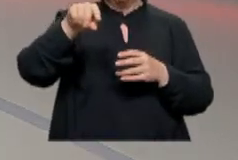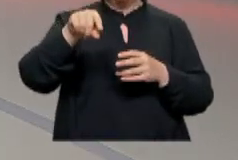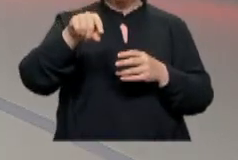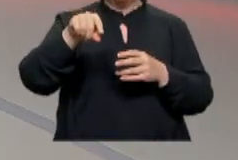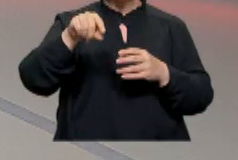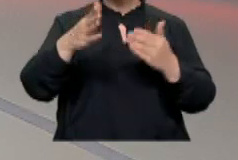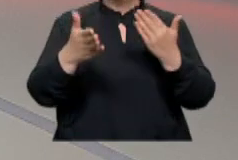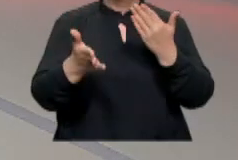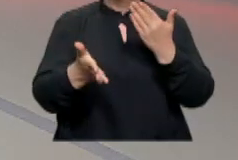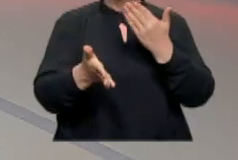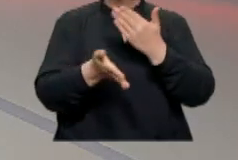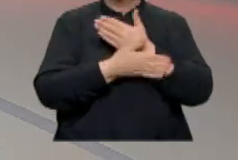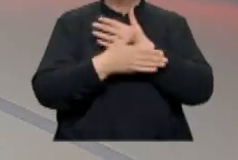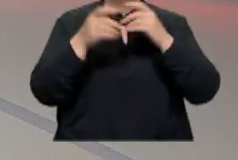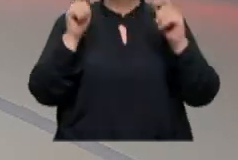yardım edilmiş